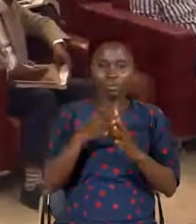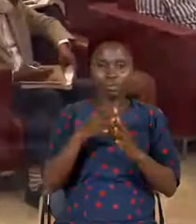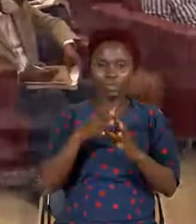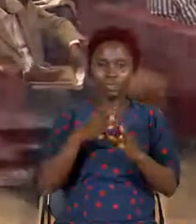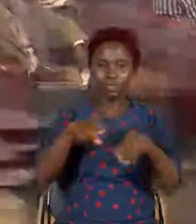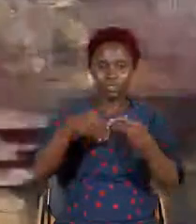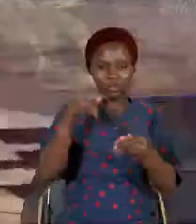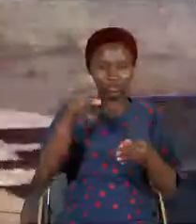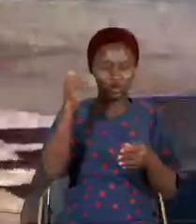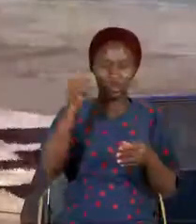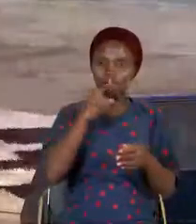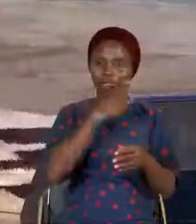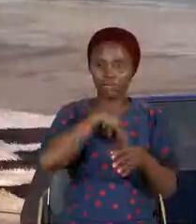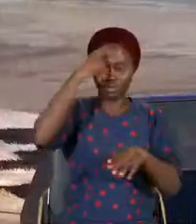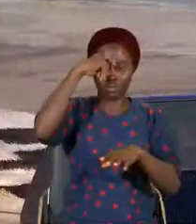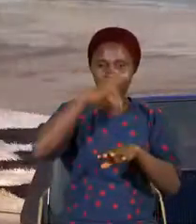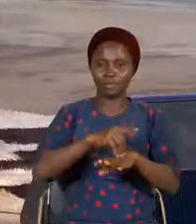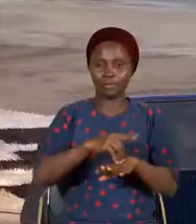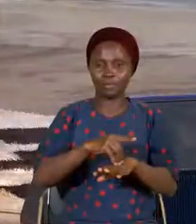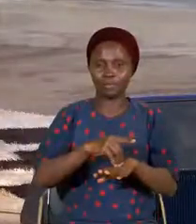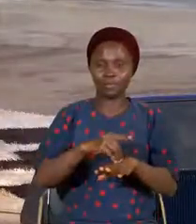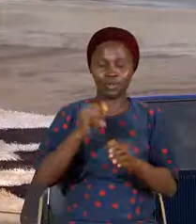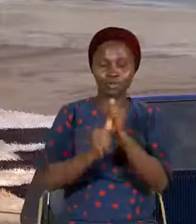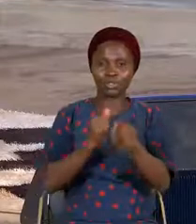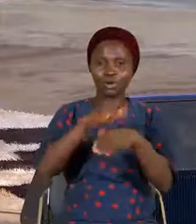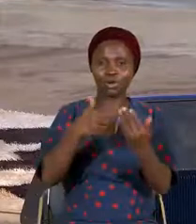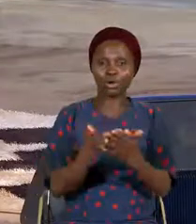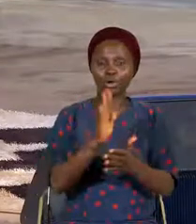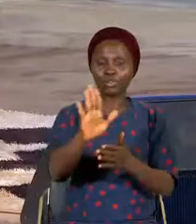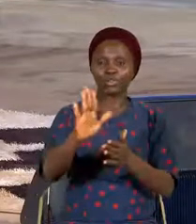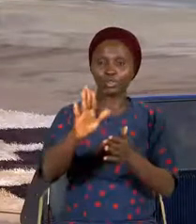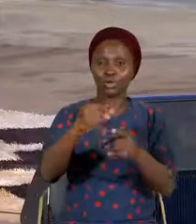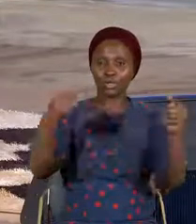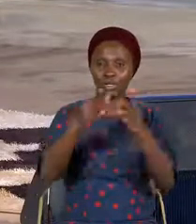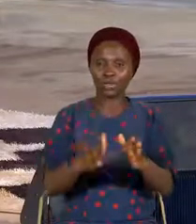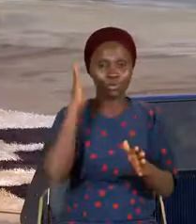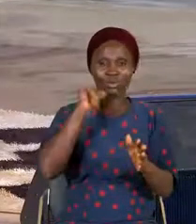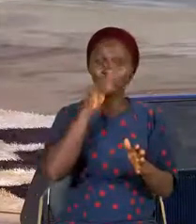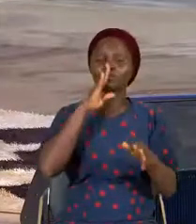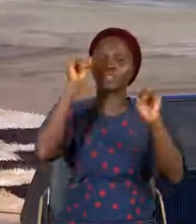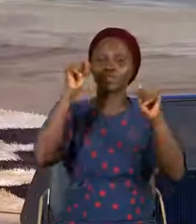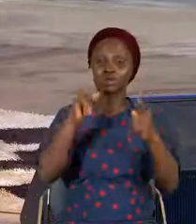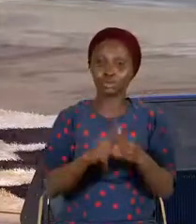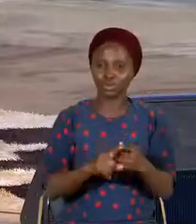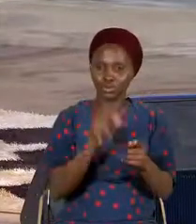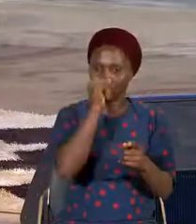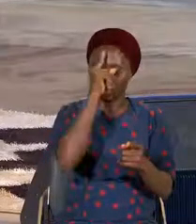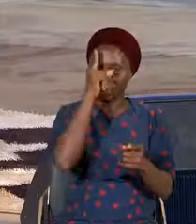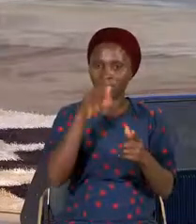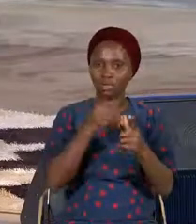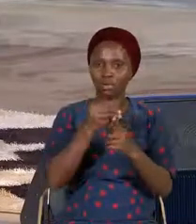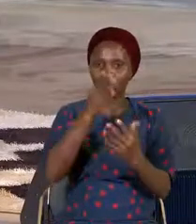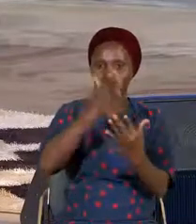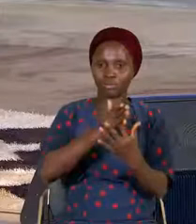Luc 21, verset 15, quand je vous donnerai une bouche et une sagesse à laquelle tous vos adversaires ne pourront résister